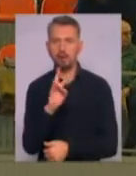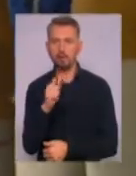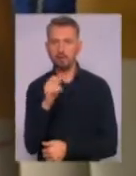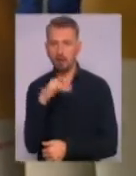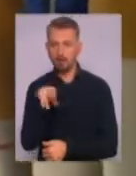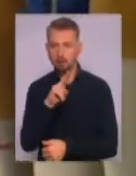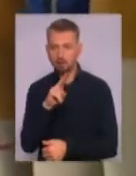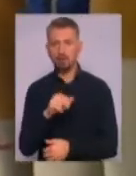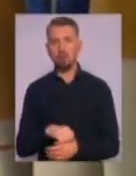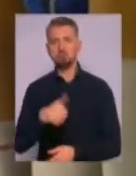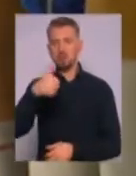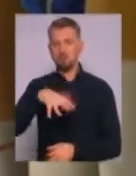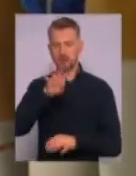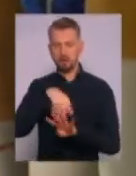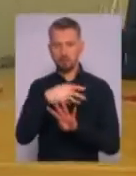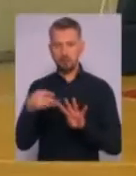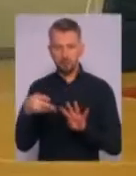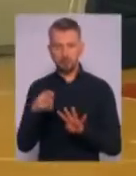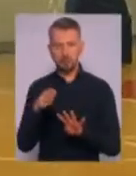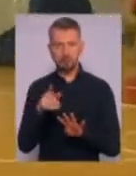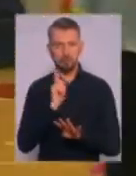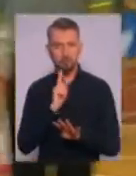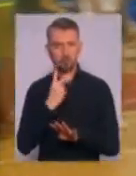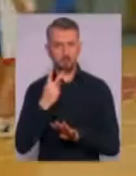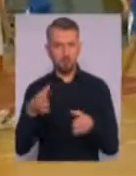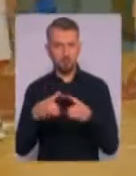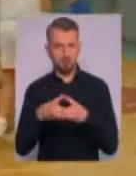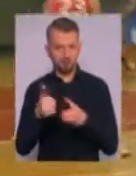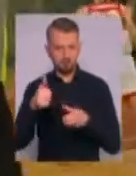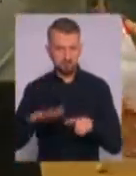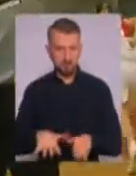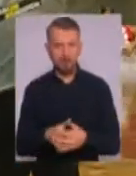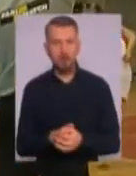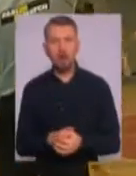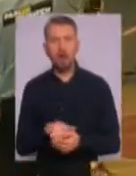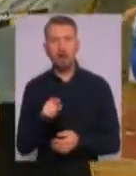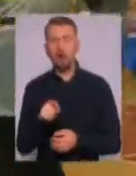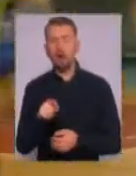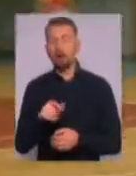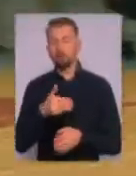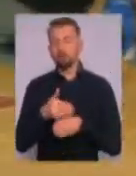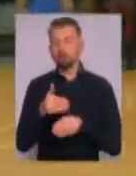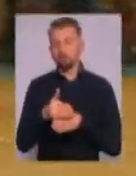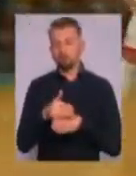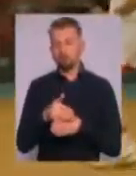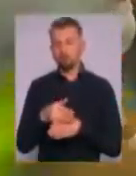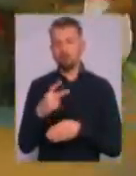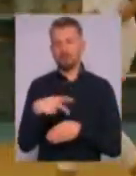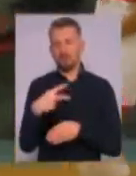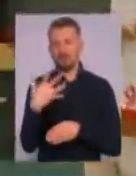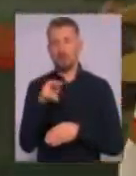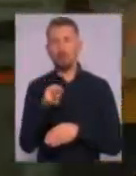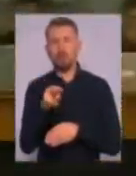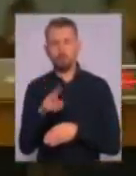горі турнірної таблиці зникне 25 лютого, коли співлідери жіночої суперліги з'їдуться в очному протистоянні у Палаці